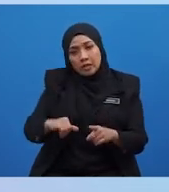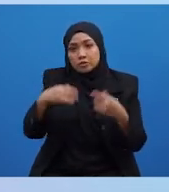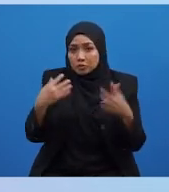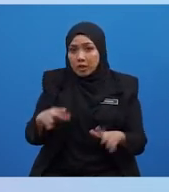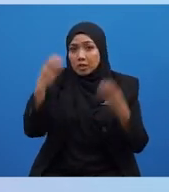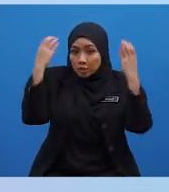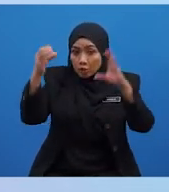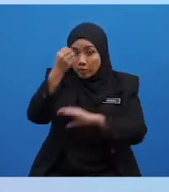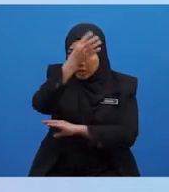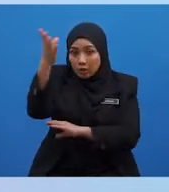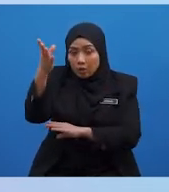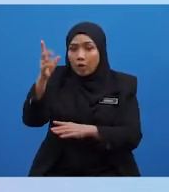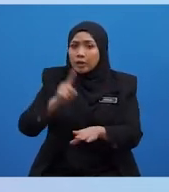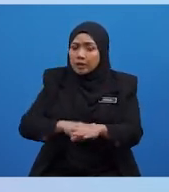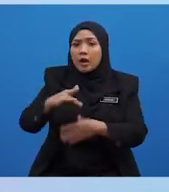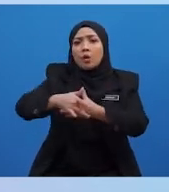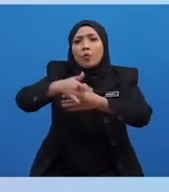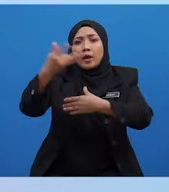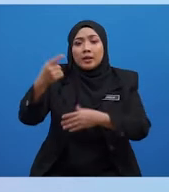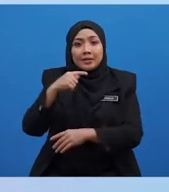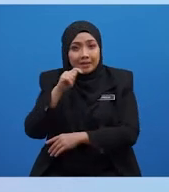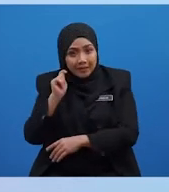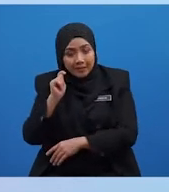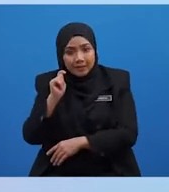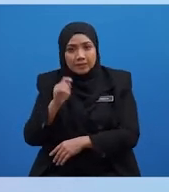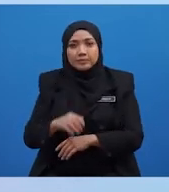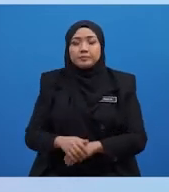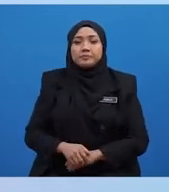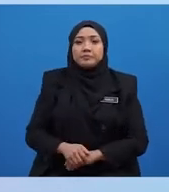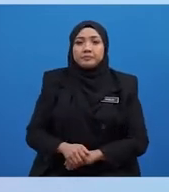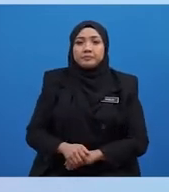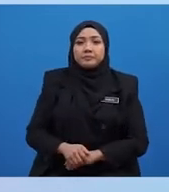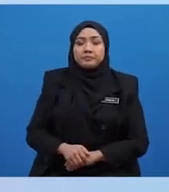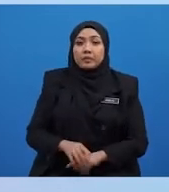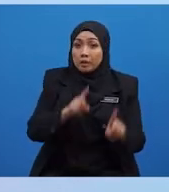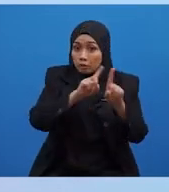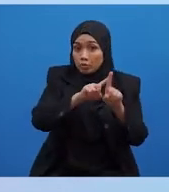nyatakan tiga maklumat yang perlu dimasukkan di dalam sesuatu brosur.